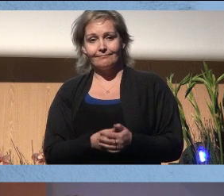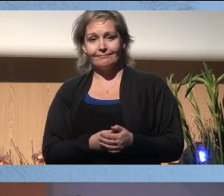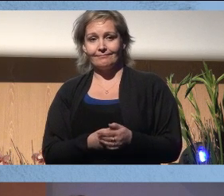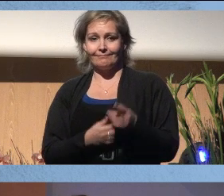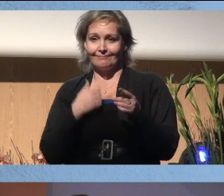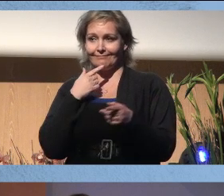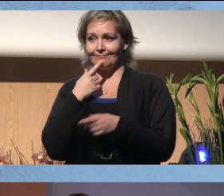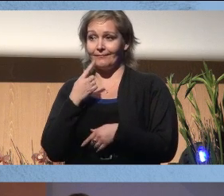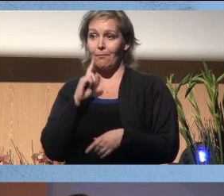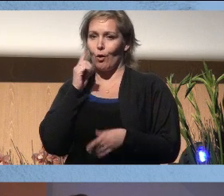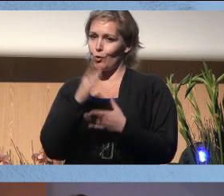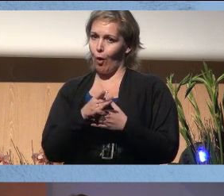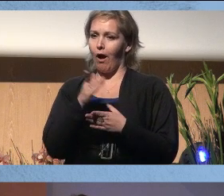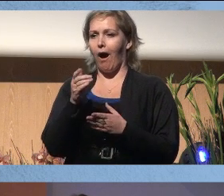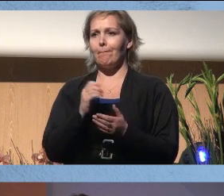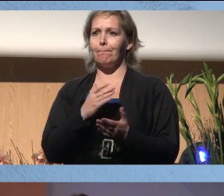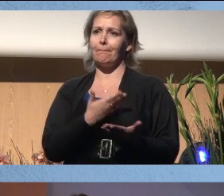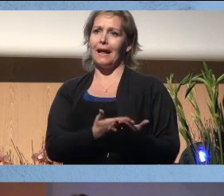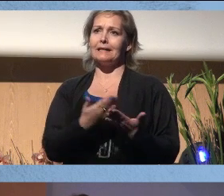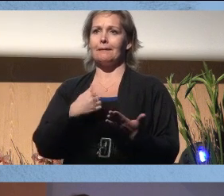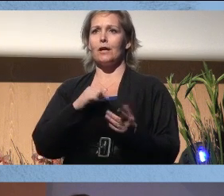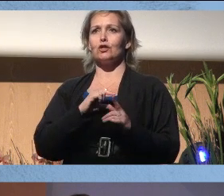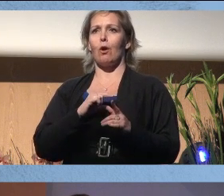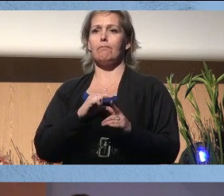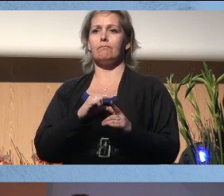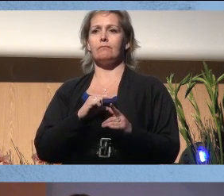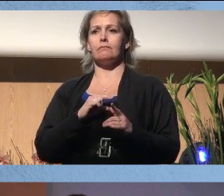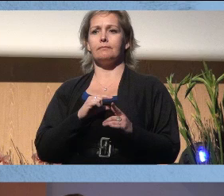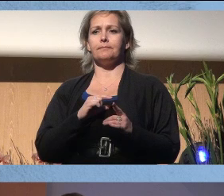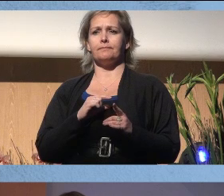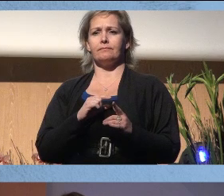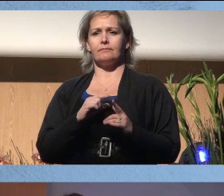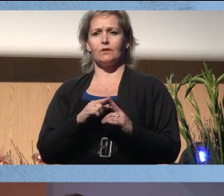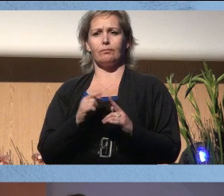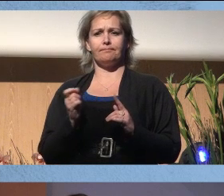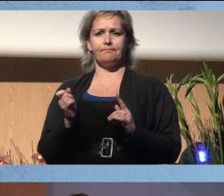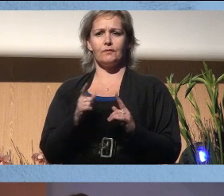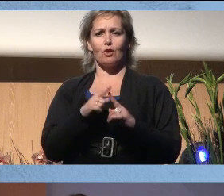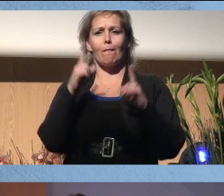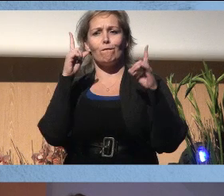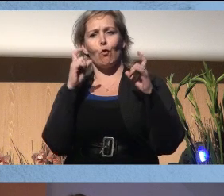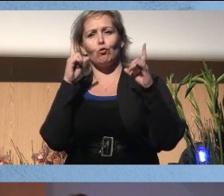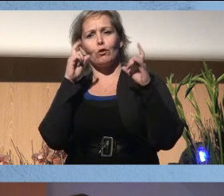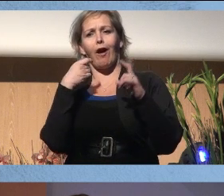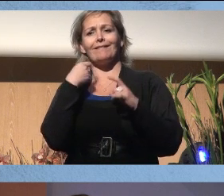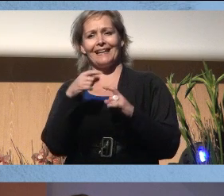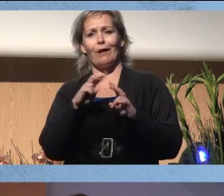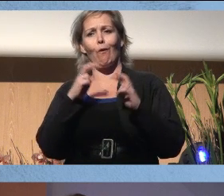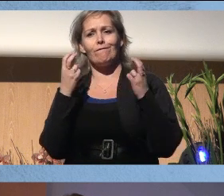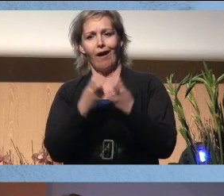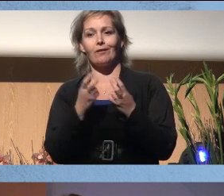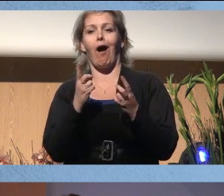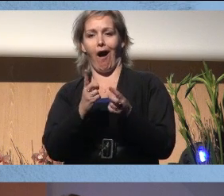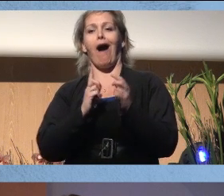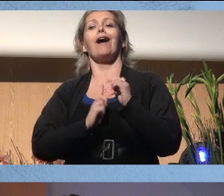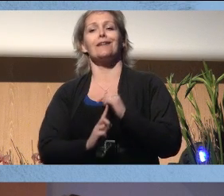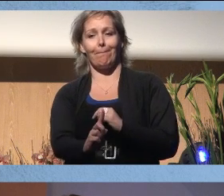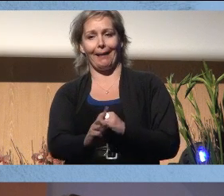Men da han var lur nok til å presentere seg med et akkreditert kort som fotograf til konferansen, så slapp han inn.